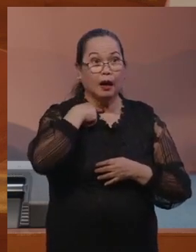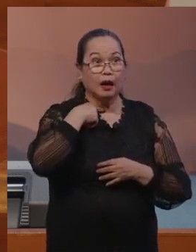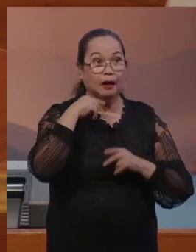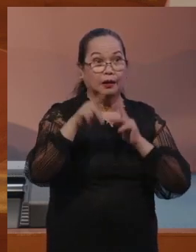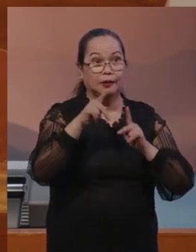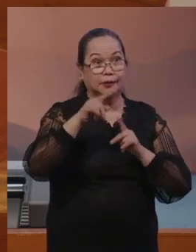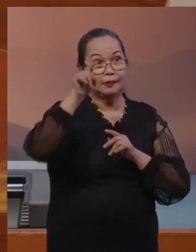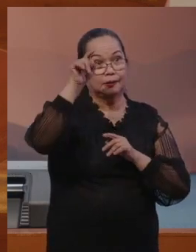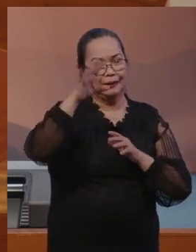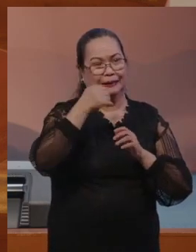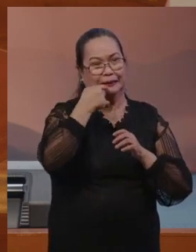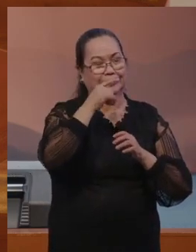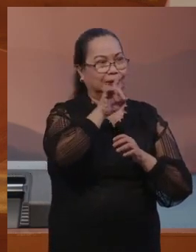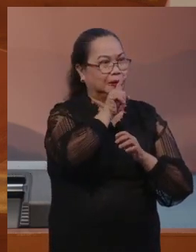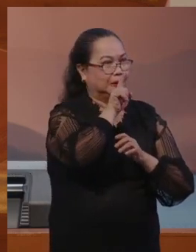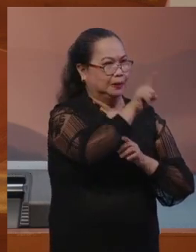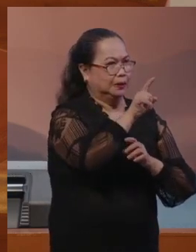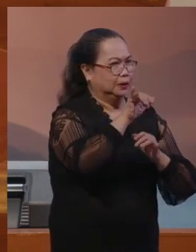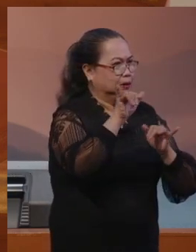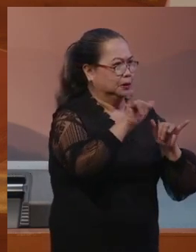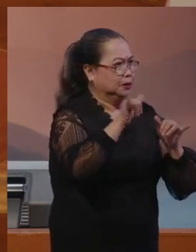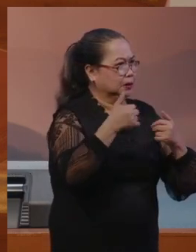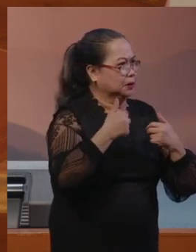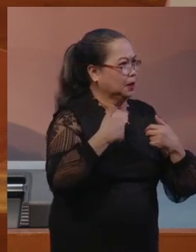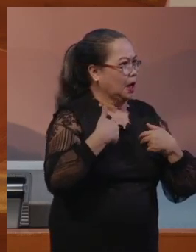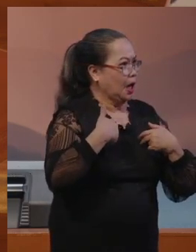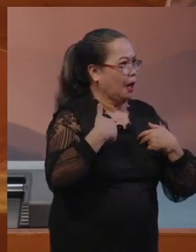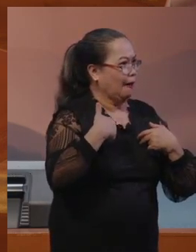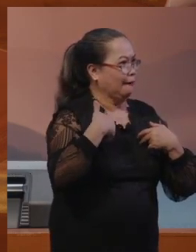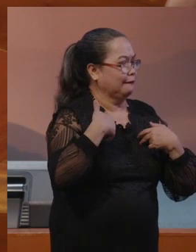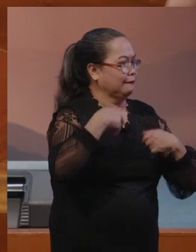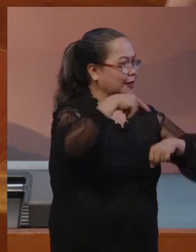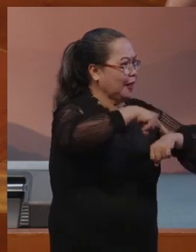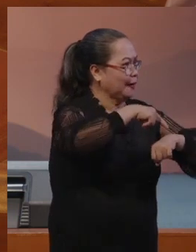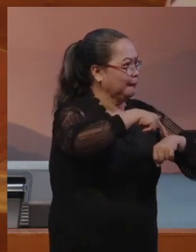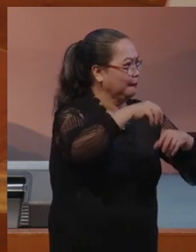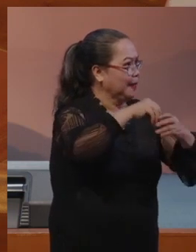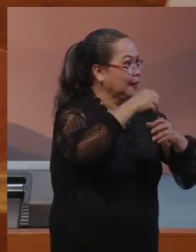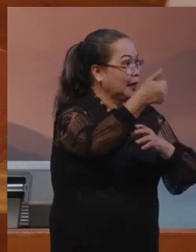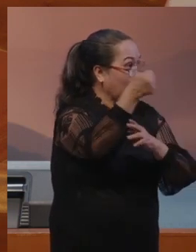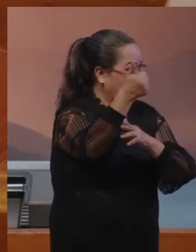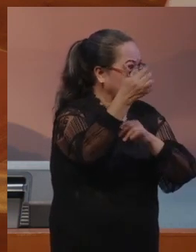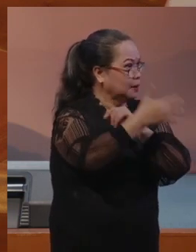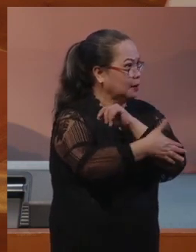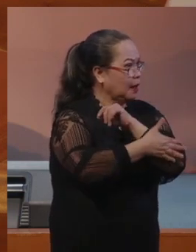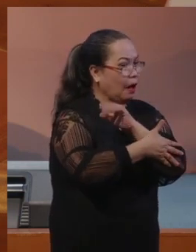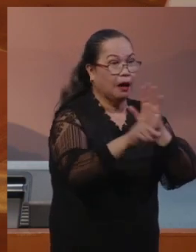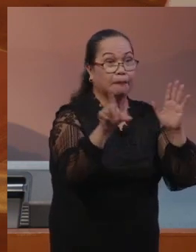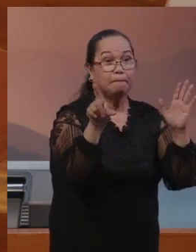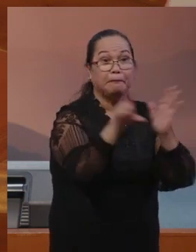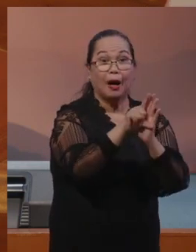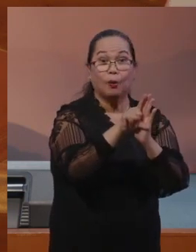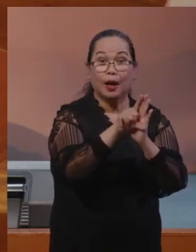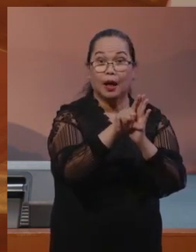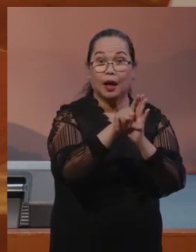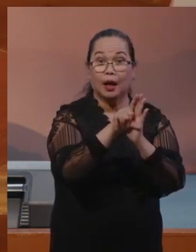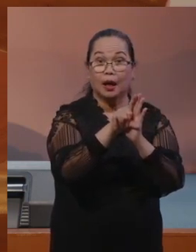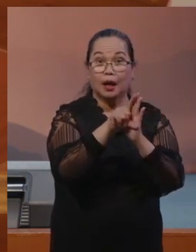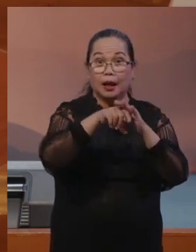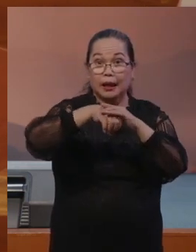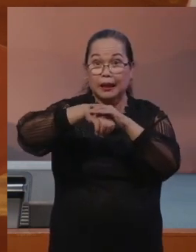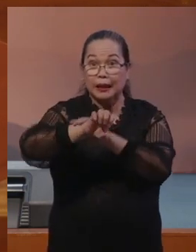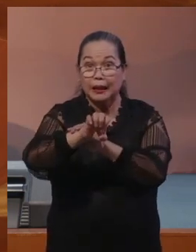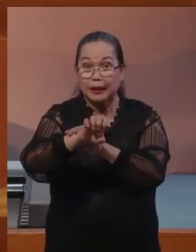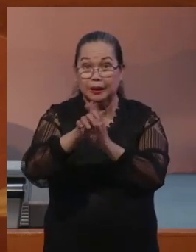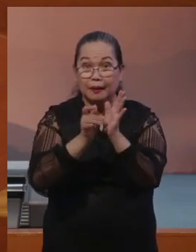people of God, halimbawa, merong panahon sa ibang bansa, bawal ang magpasok